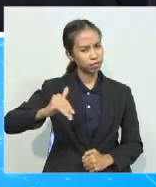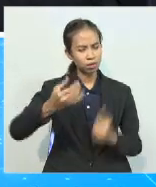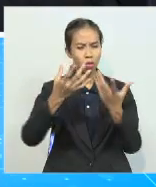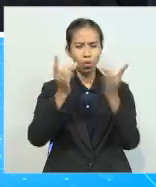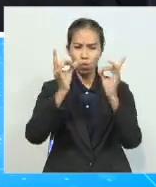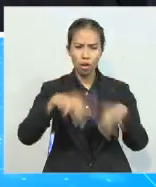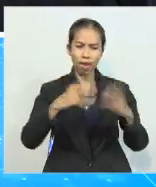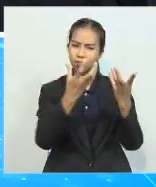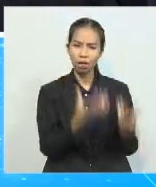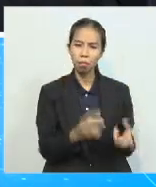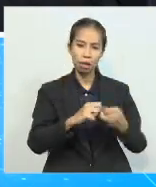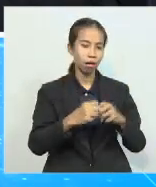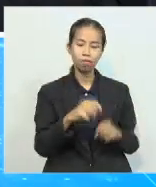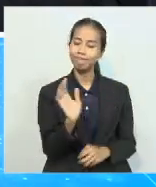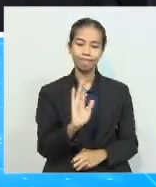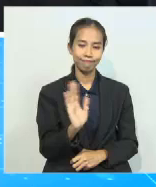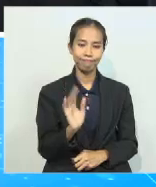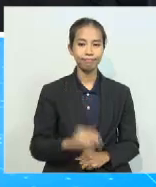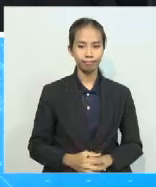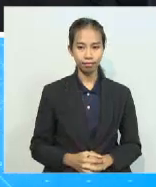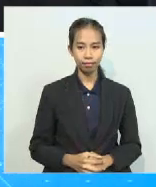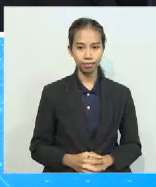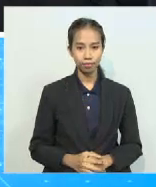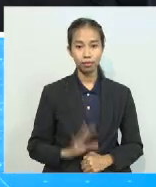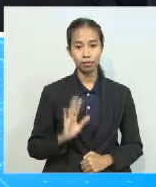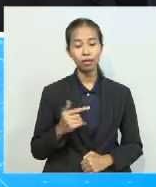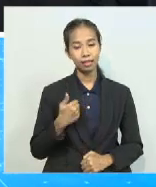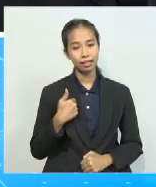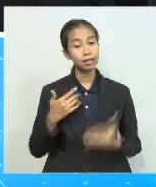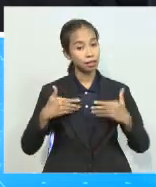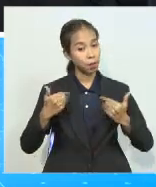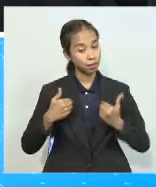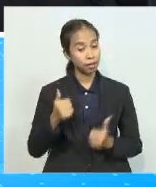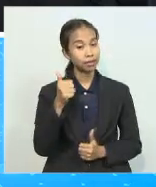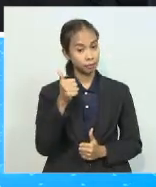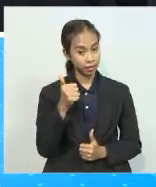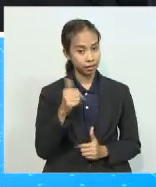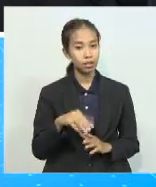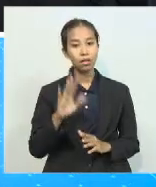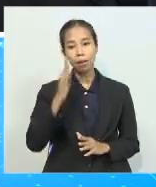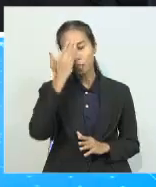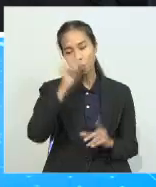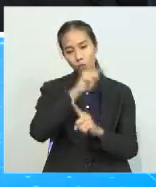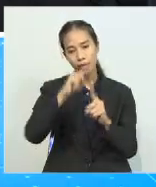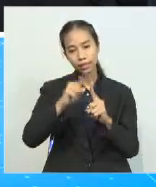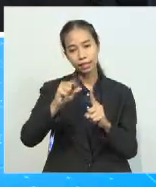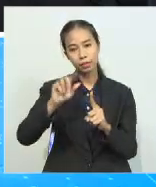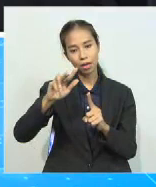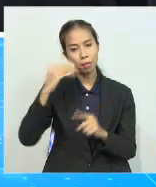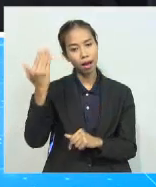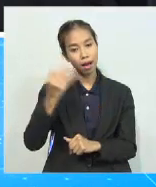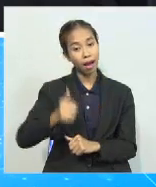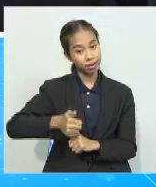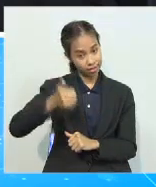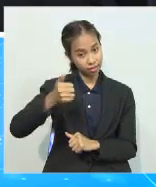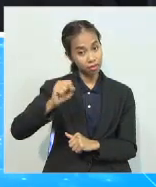างที่เราคาดการณ์ครับ ค่ะเพราะงั้นคือเบาใจได้หน่อยนึงว่าหลัง23เนี่ยอากาศน่าจะโปร่งขึ้นอย่างนี้ส